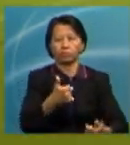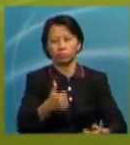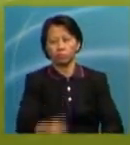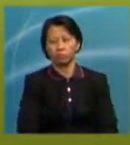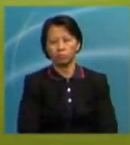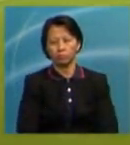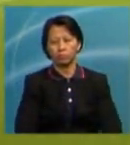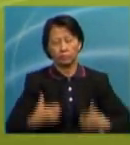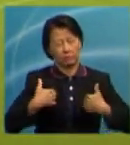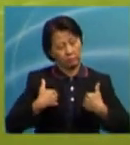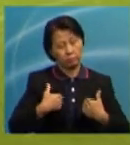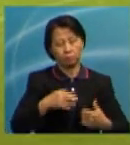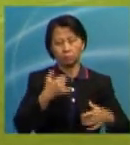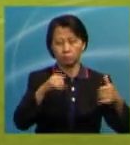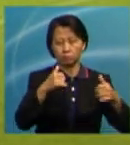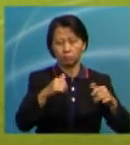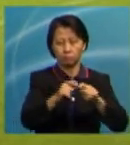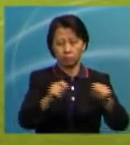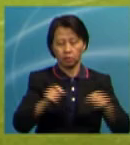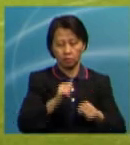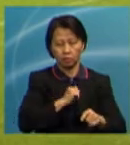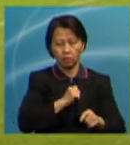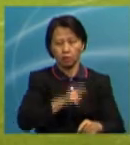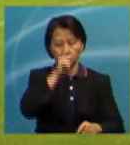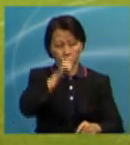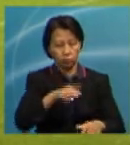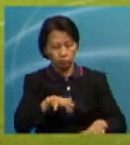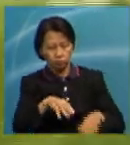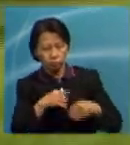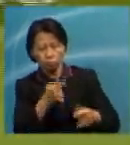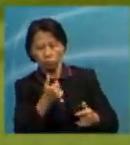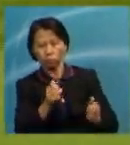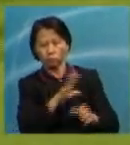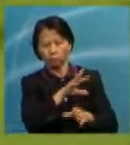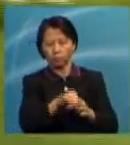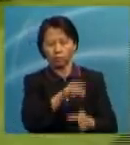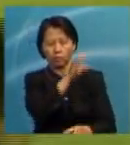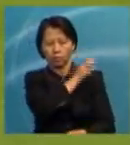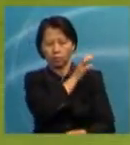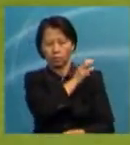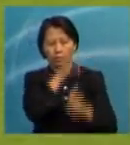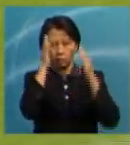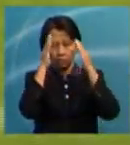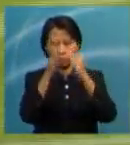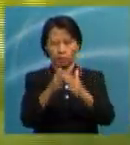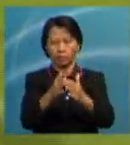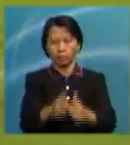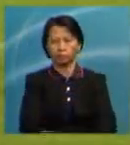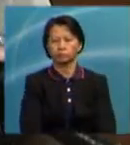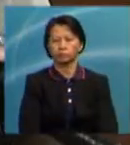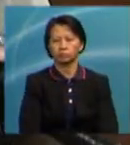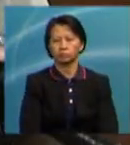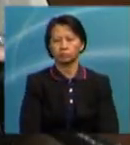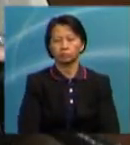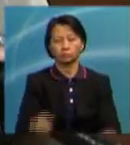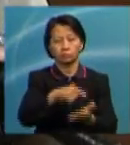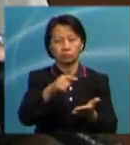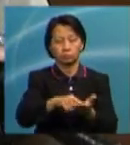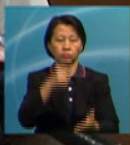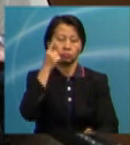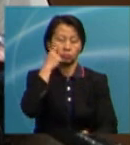kehebatan Red Warriors beraksi di gelanggang sendiri Memang diakui termasuk jurulatih Pahang Zainal Abidin Hassan ini adalah mata